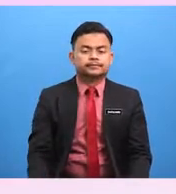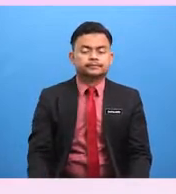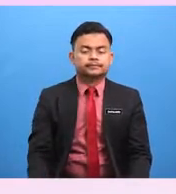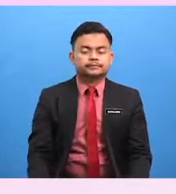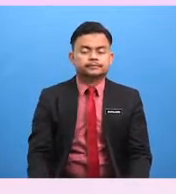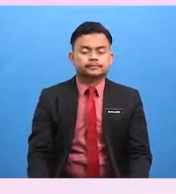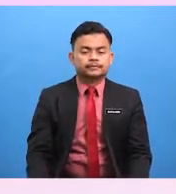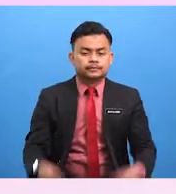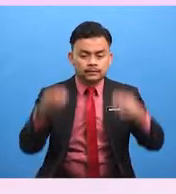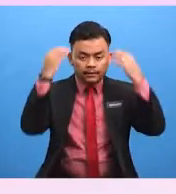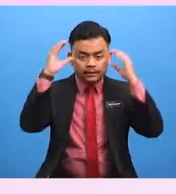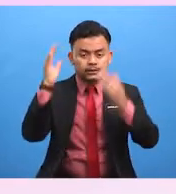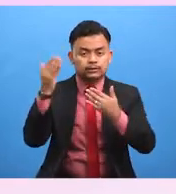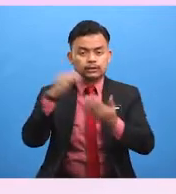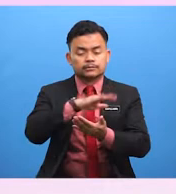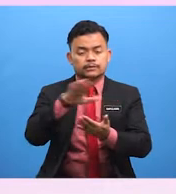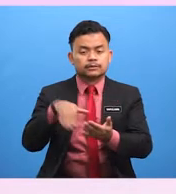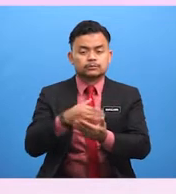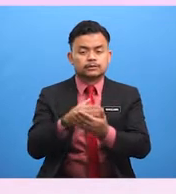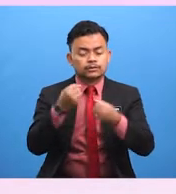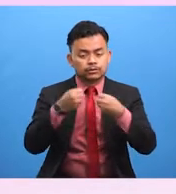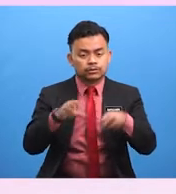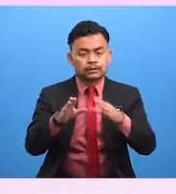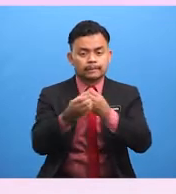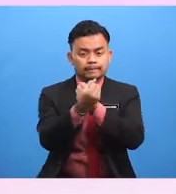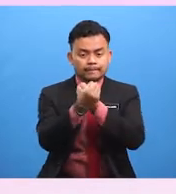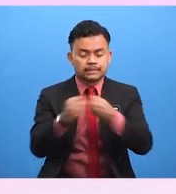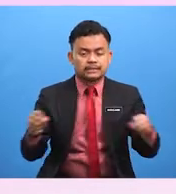Saya harap murid-murid semua sudah bersedia.